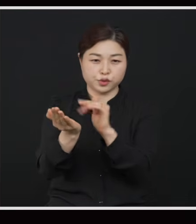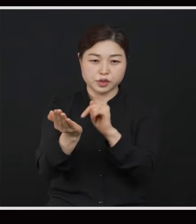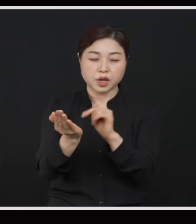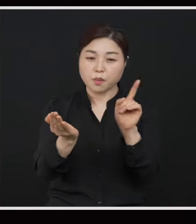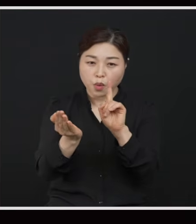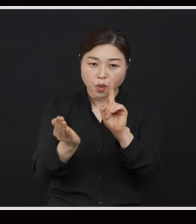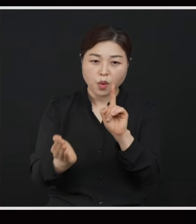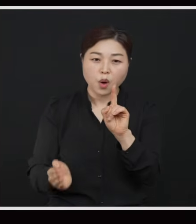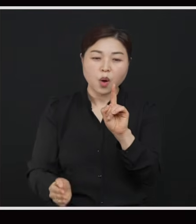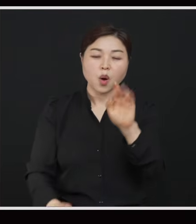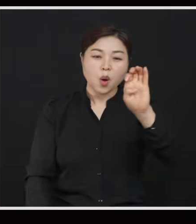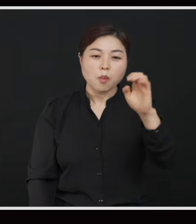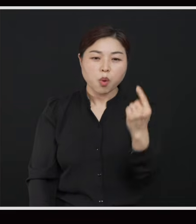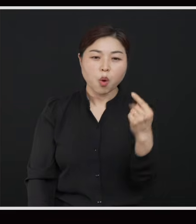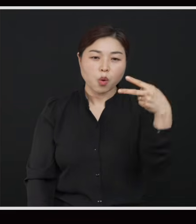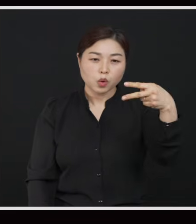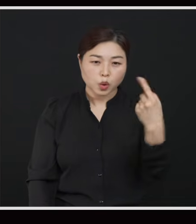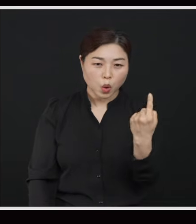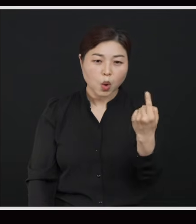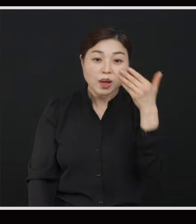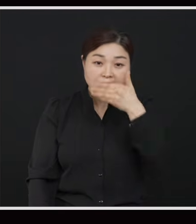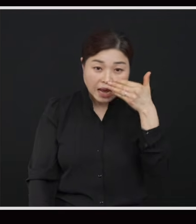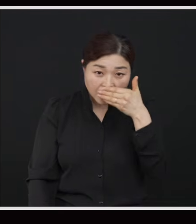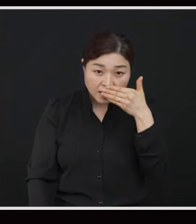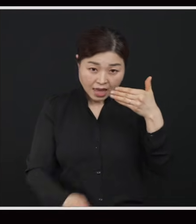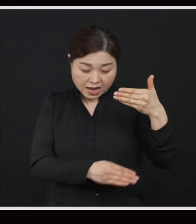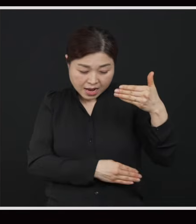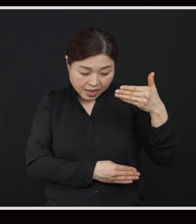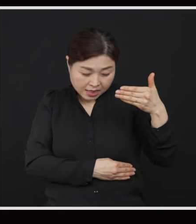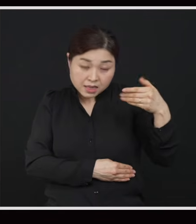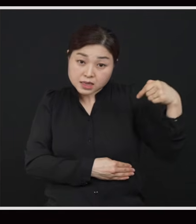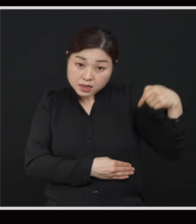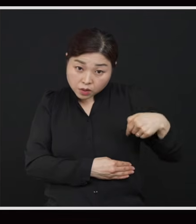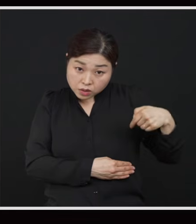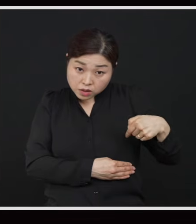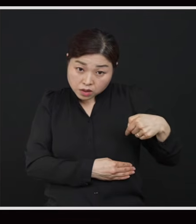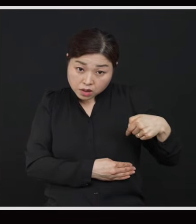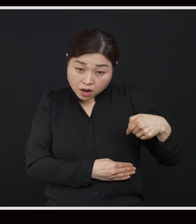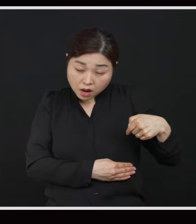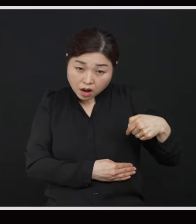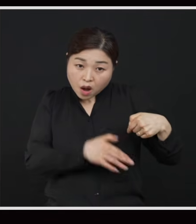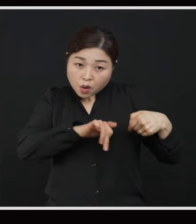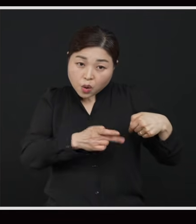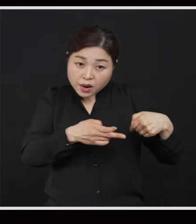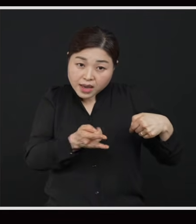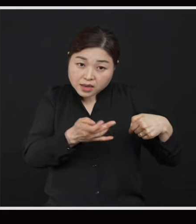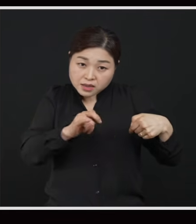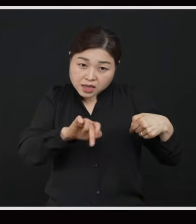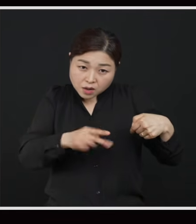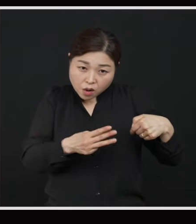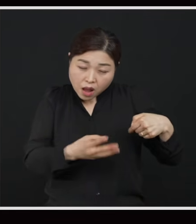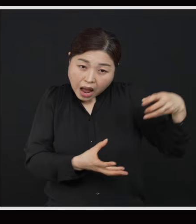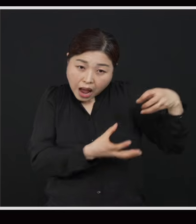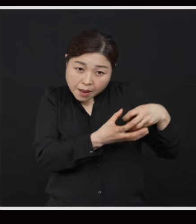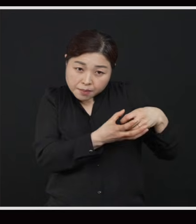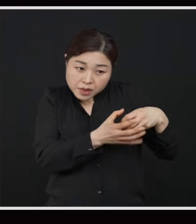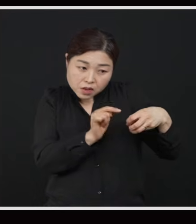계통약이 뭐를 하느냐면 포도당 간에서 포도당을 이용해서 콜레스테롤 합성하는 것을